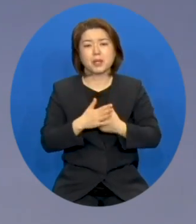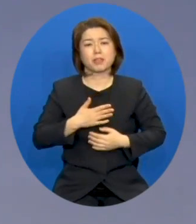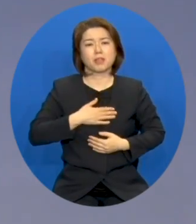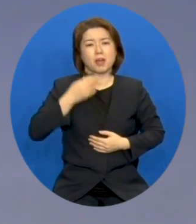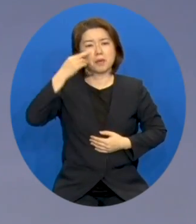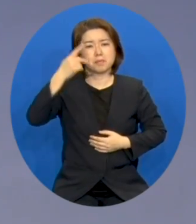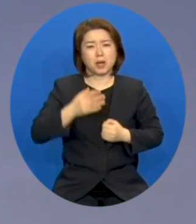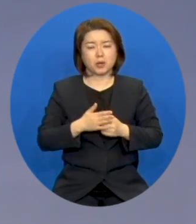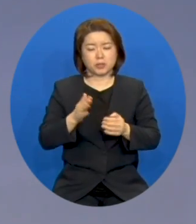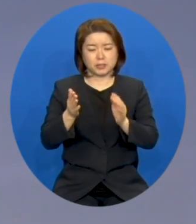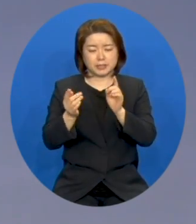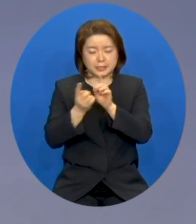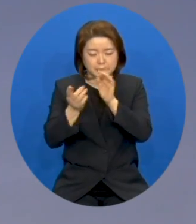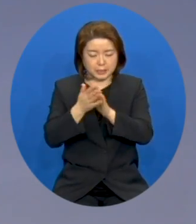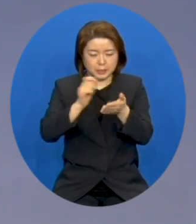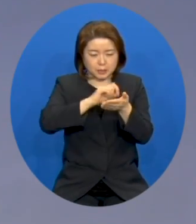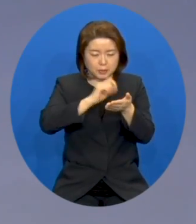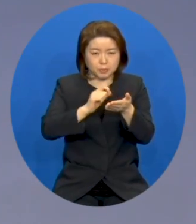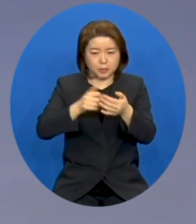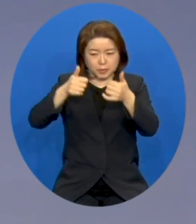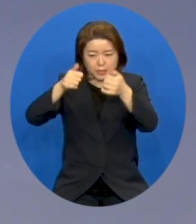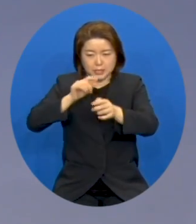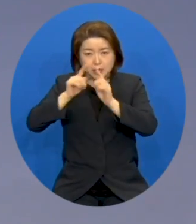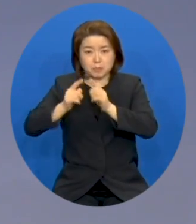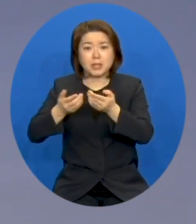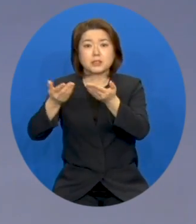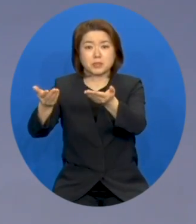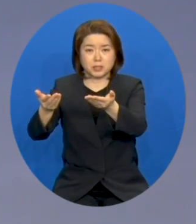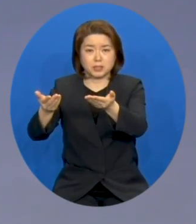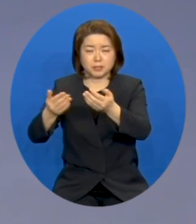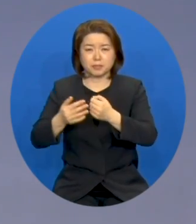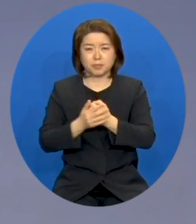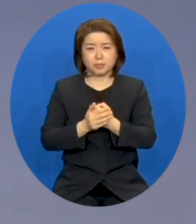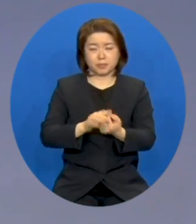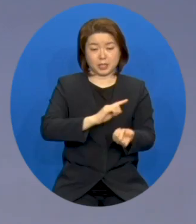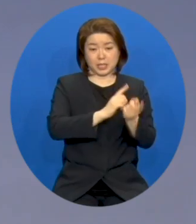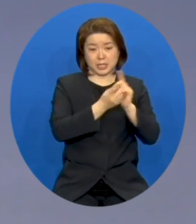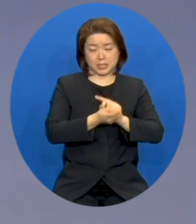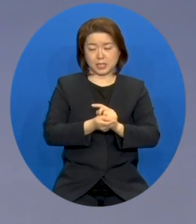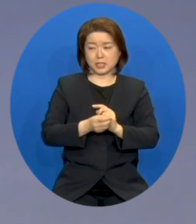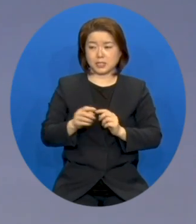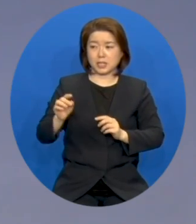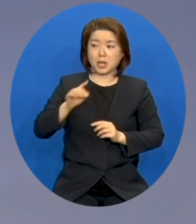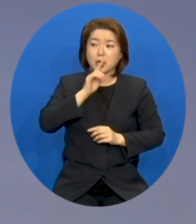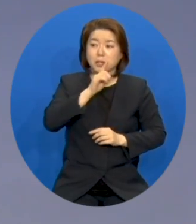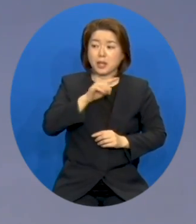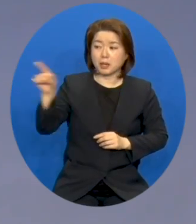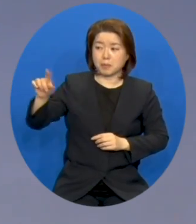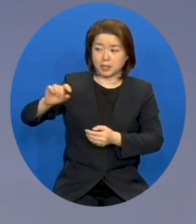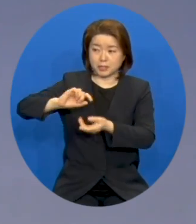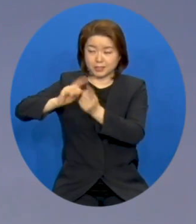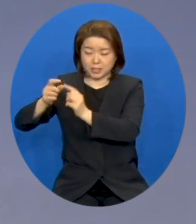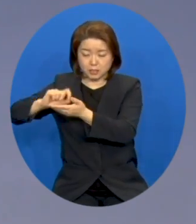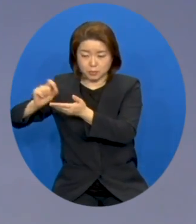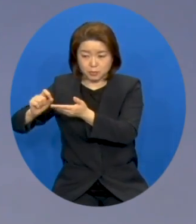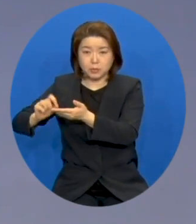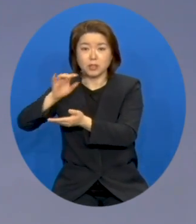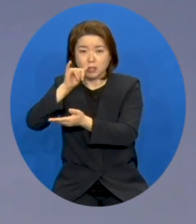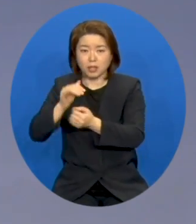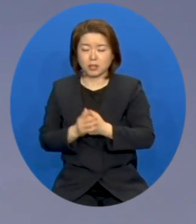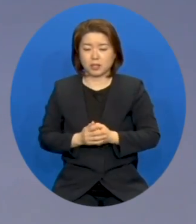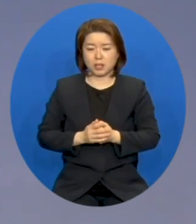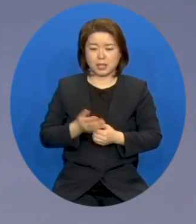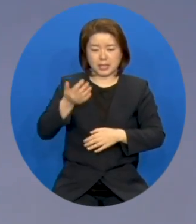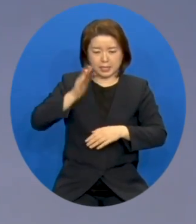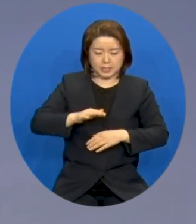바울은 친필로 인사의 말을 씁니다. 이제 대필을 해서 받아 적게 해서 고린도서를 썼지만 이제 이